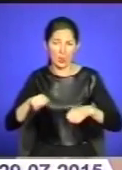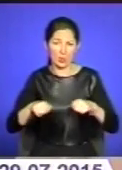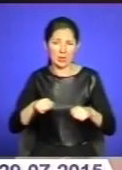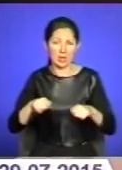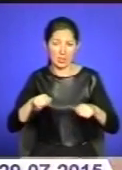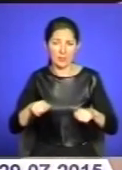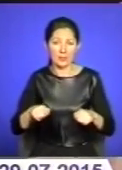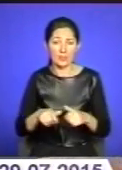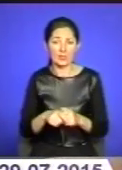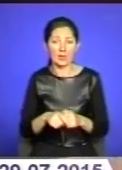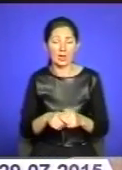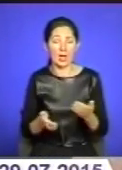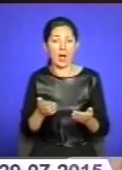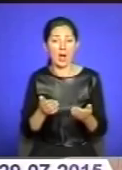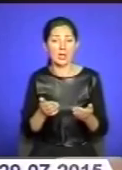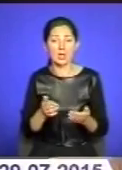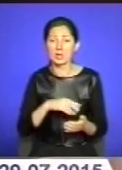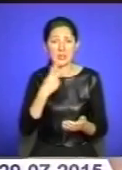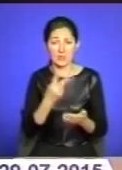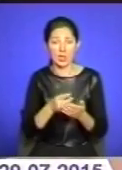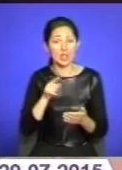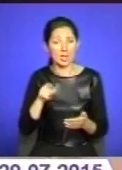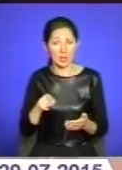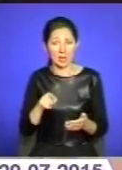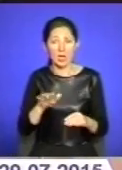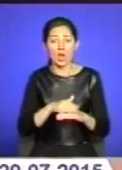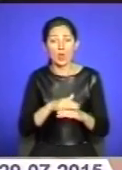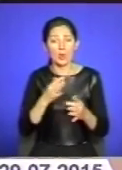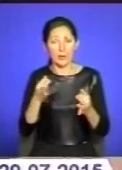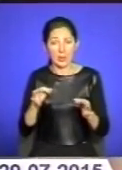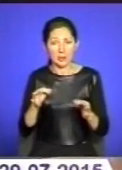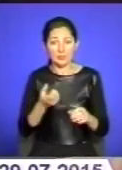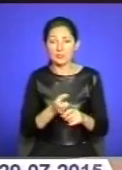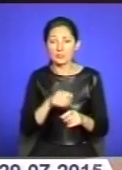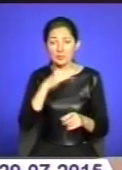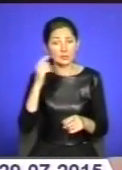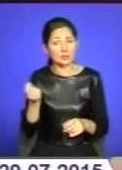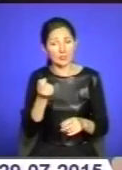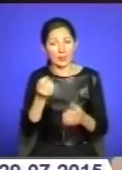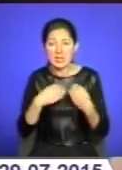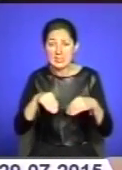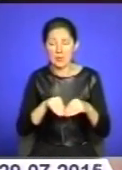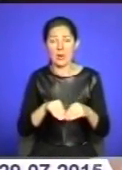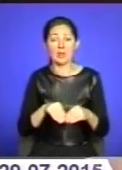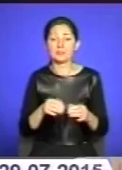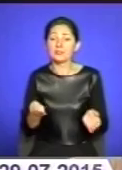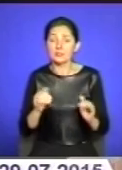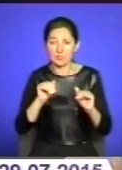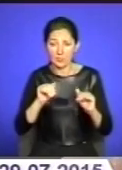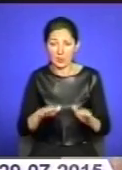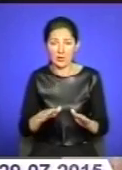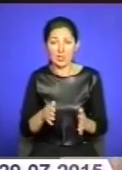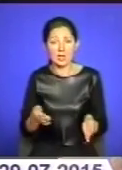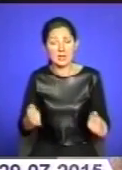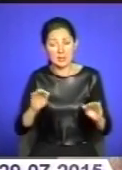мотоцикли. Але, незважаючи на те, на добровільність, дуже мало сімей вирішили залишити свої домівки і